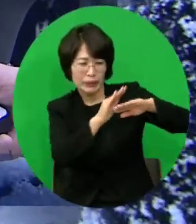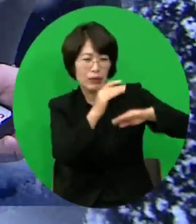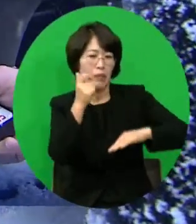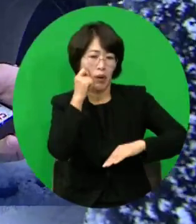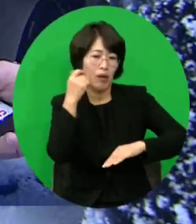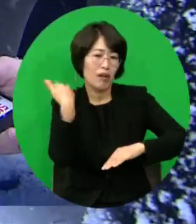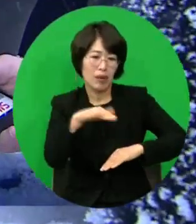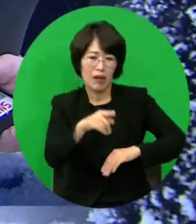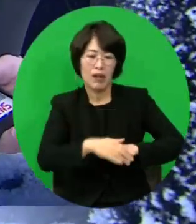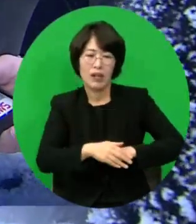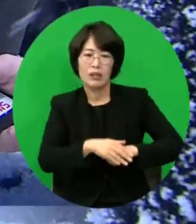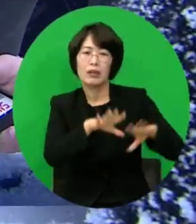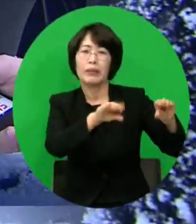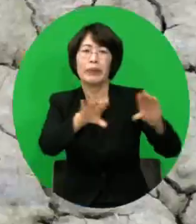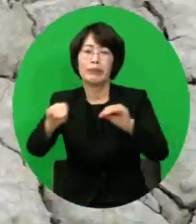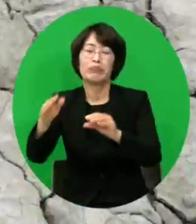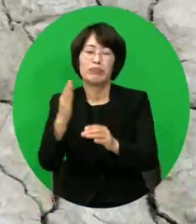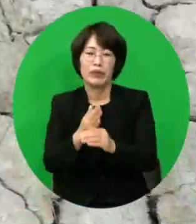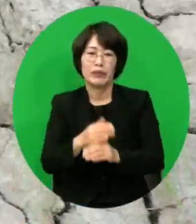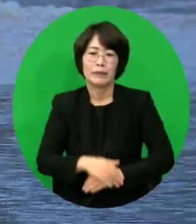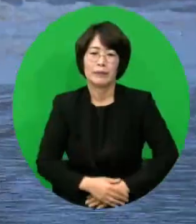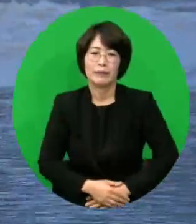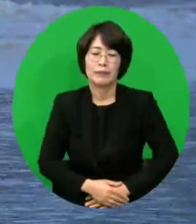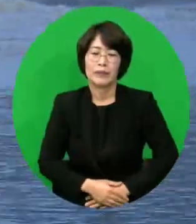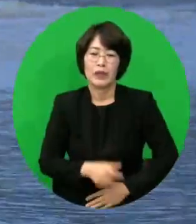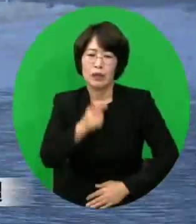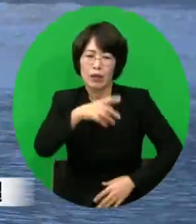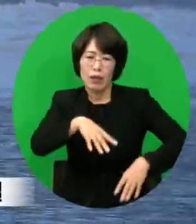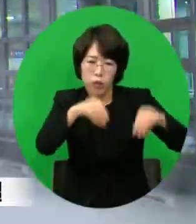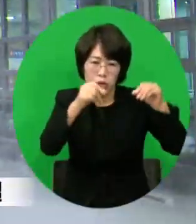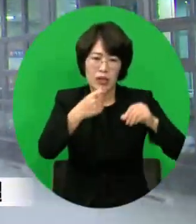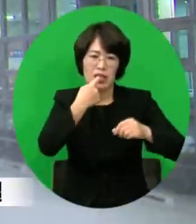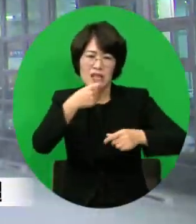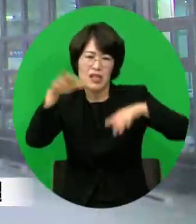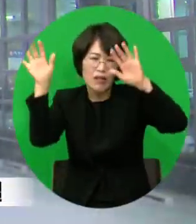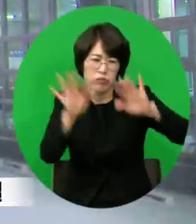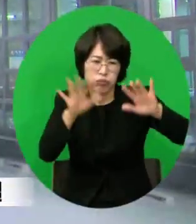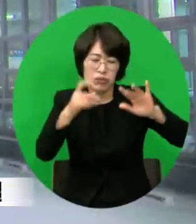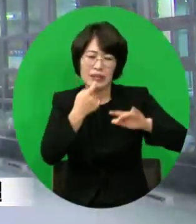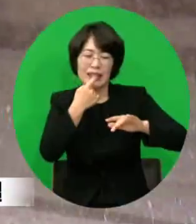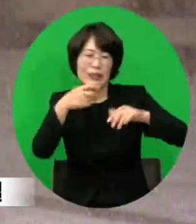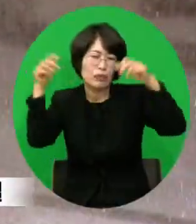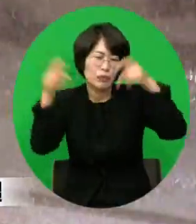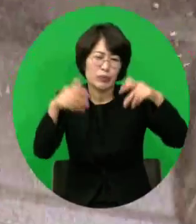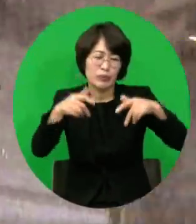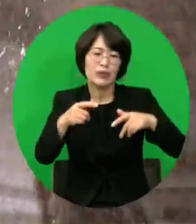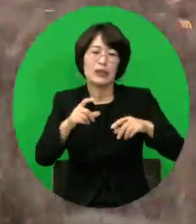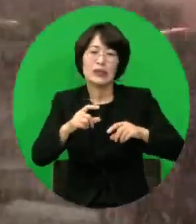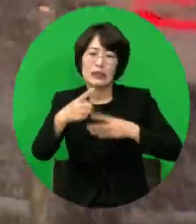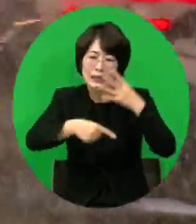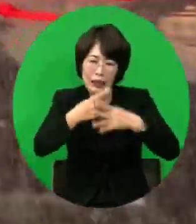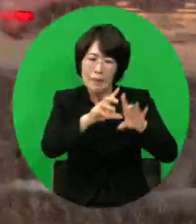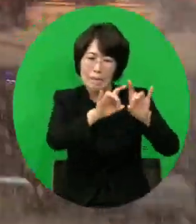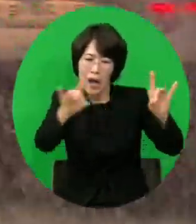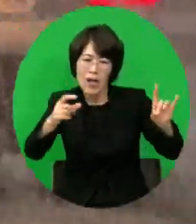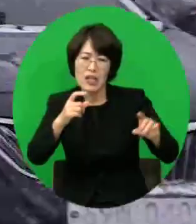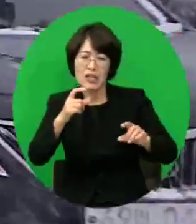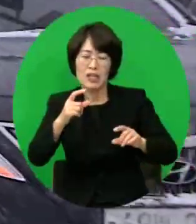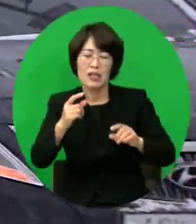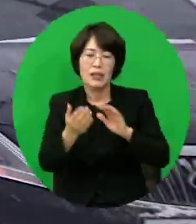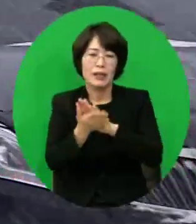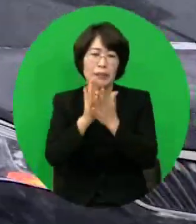상황에다가 멈춰있는 상태입니다. 가뭄과 장마 그리고 폭설까지 계절마다 이어진